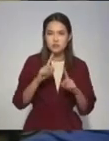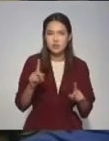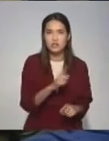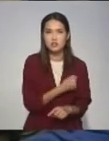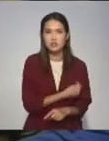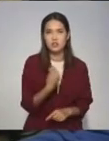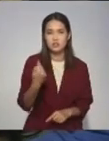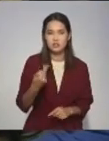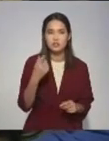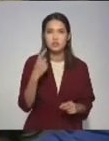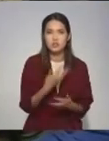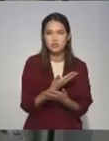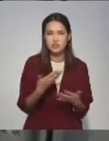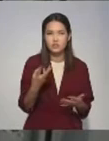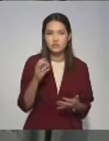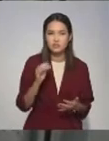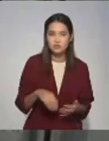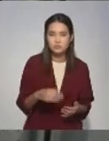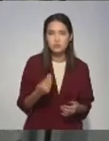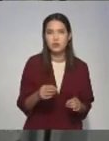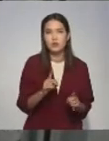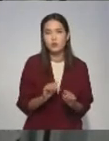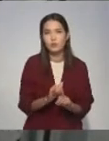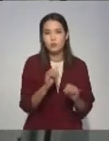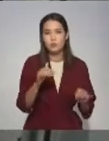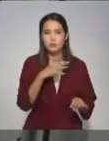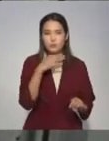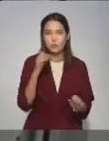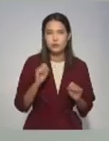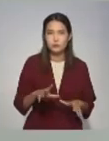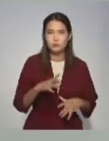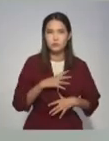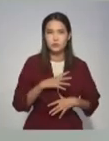айтуынша көрсеткіш іс жүзінде әлде қайда көп болуы мүмкін.